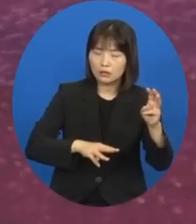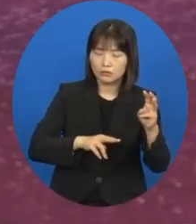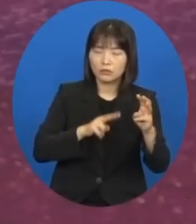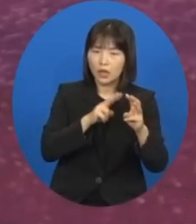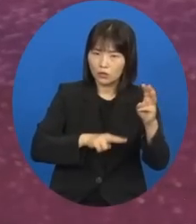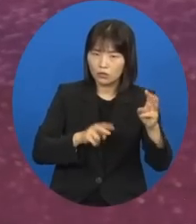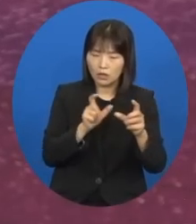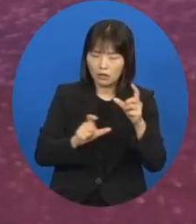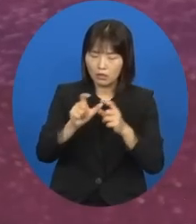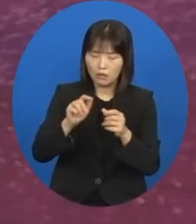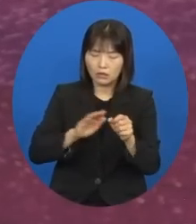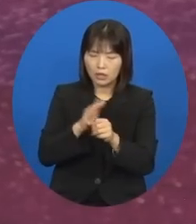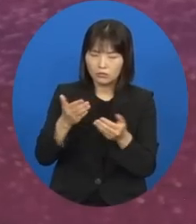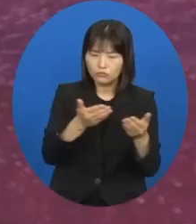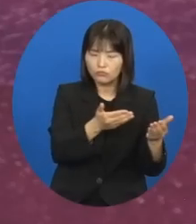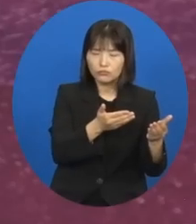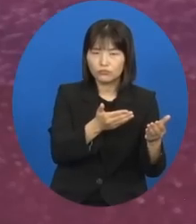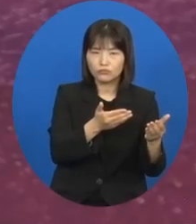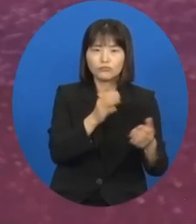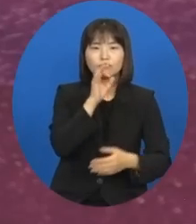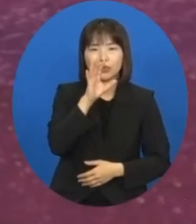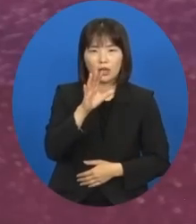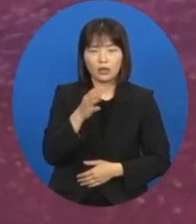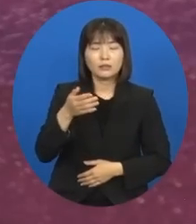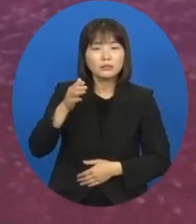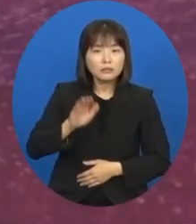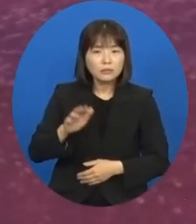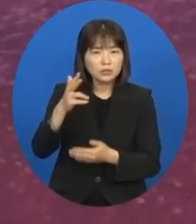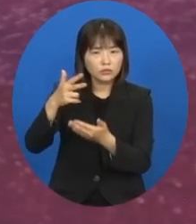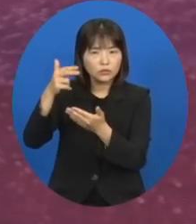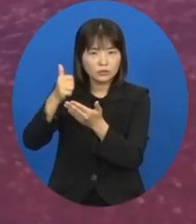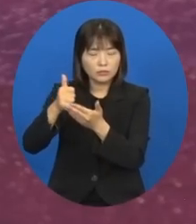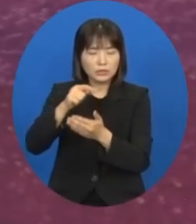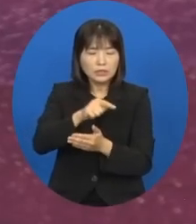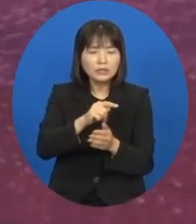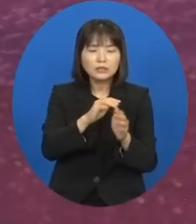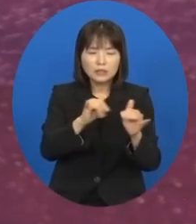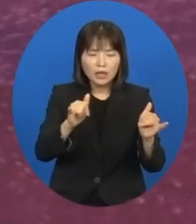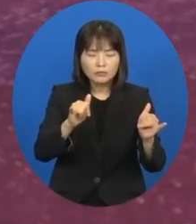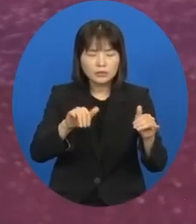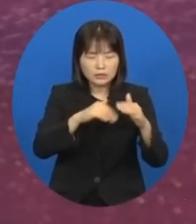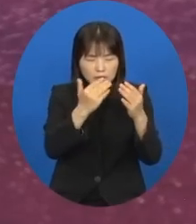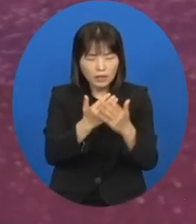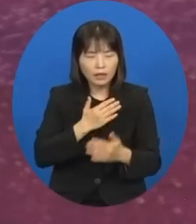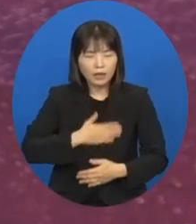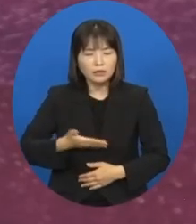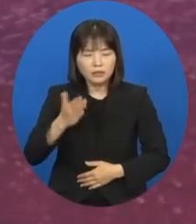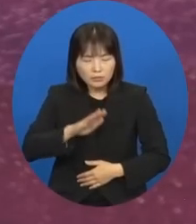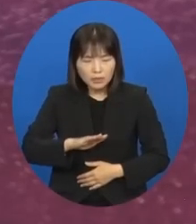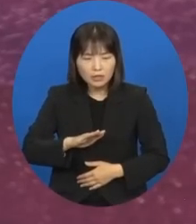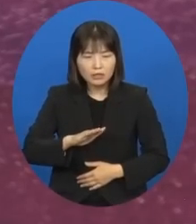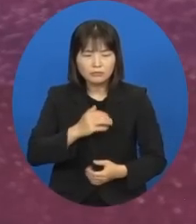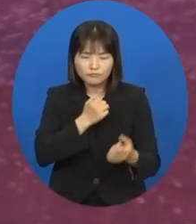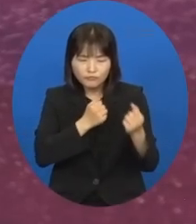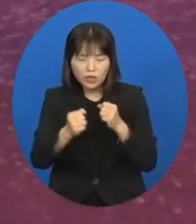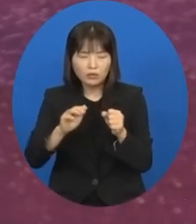사랑받을 자격 없습니다 그런데 주님은 그런 사람들을 아시면서도 사랑하시기로